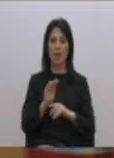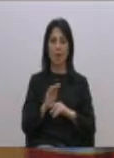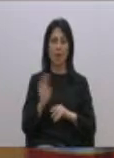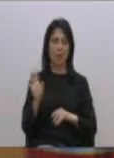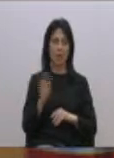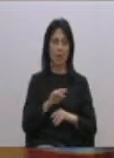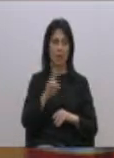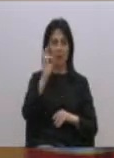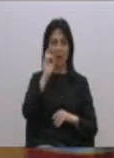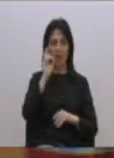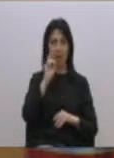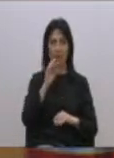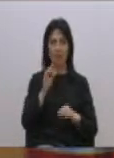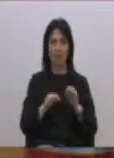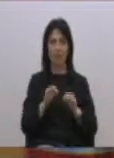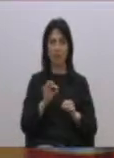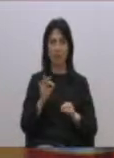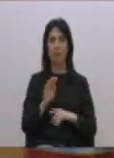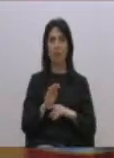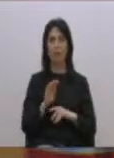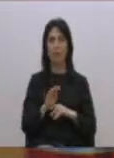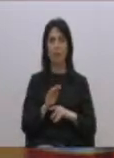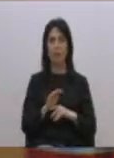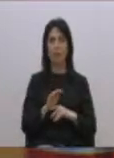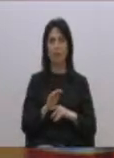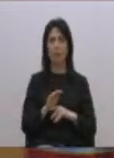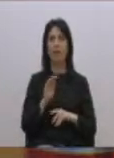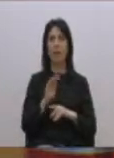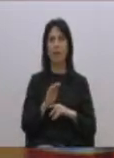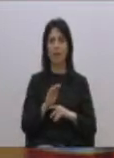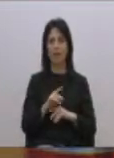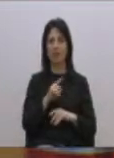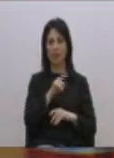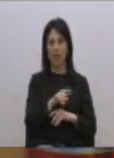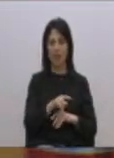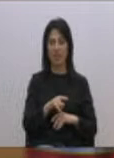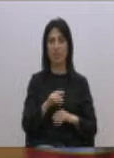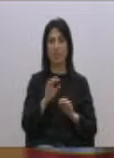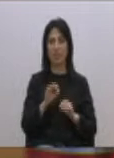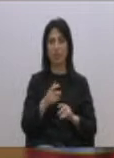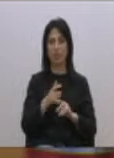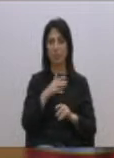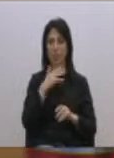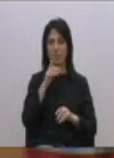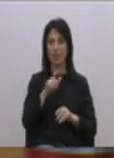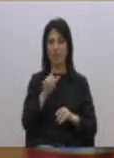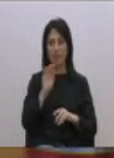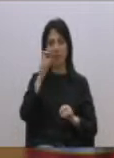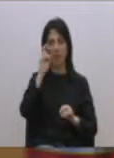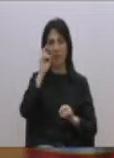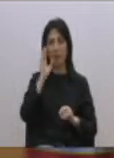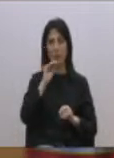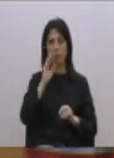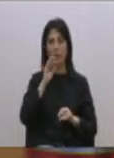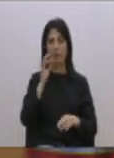ყველა ხელისუფლებას სასამართლოს და მიმართებაში. აკრიტიკებდეს თქვენ უფროსორად ძალიან ბევრი ადამიანი